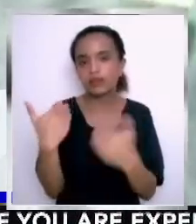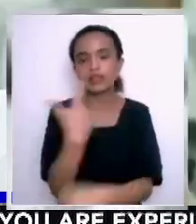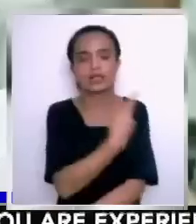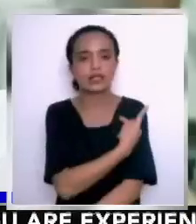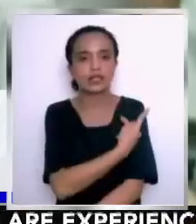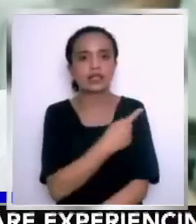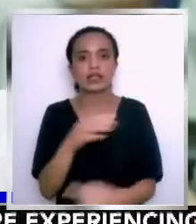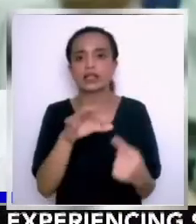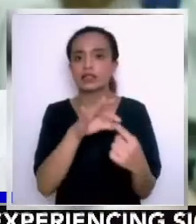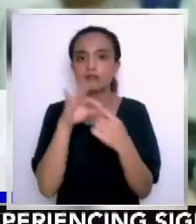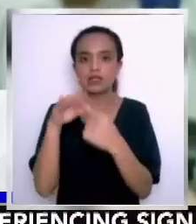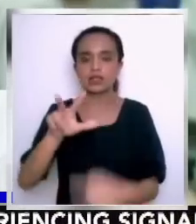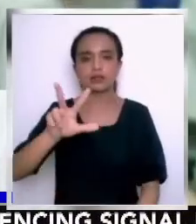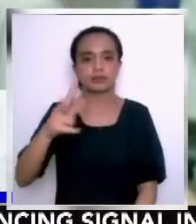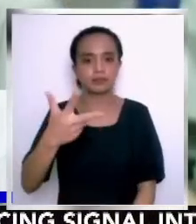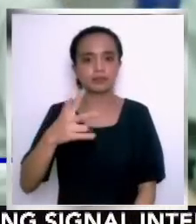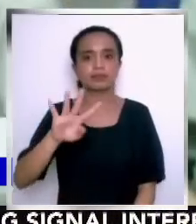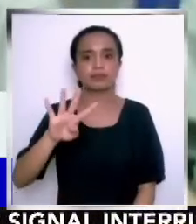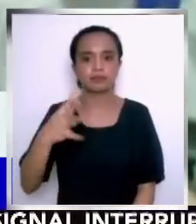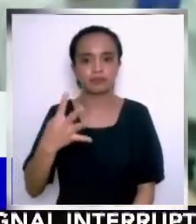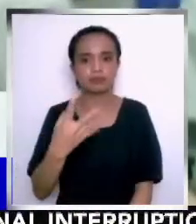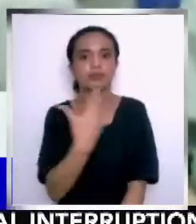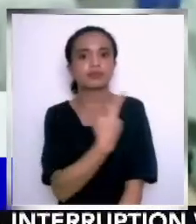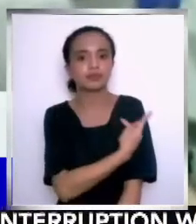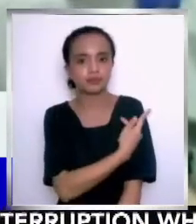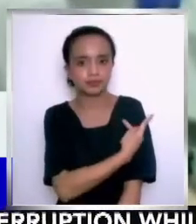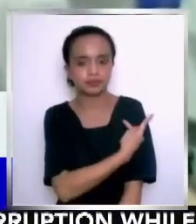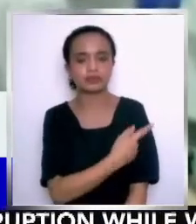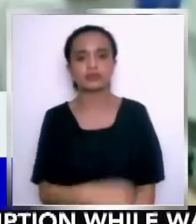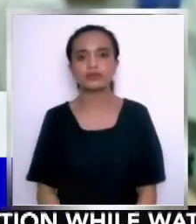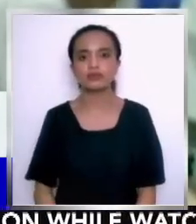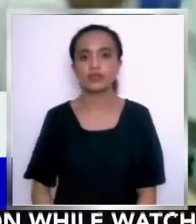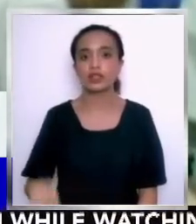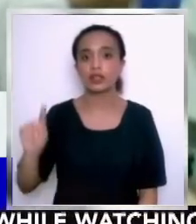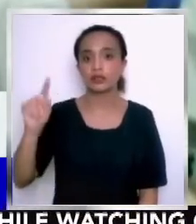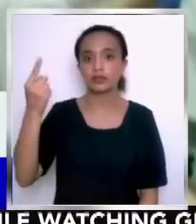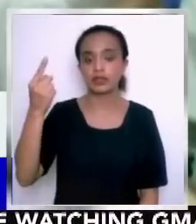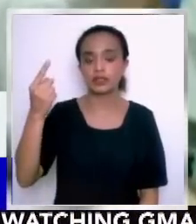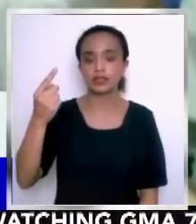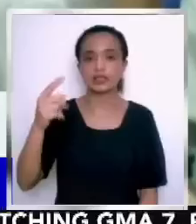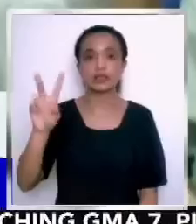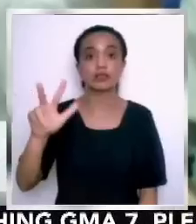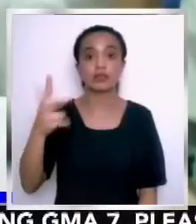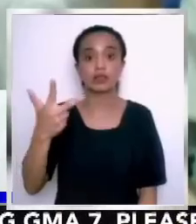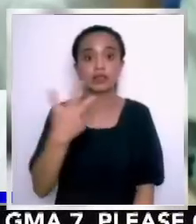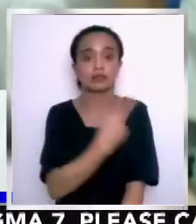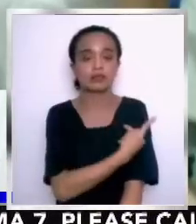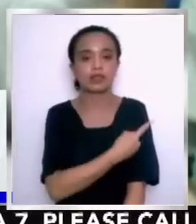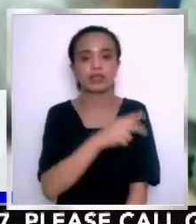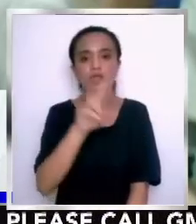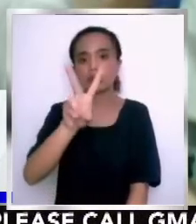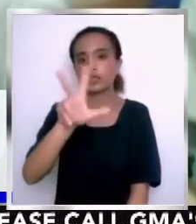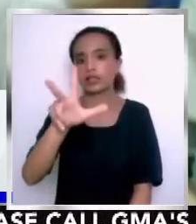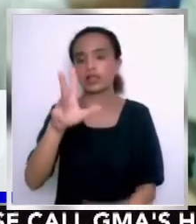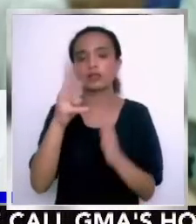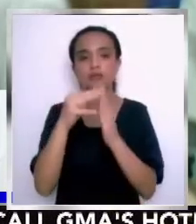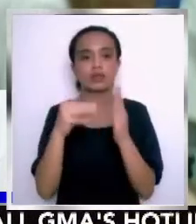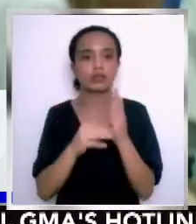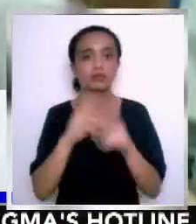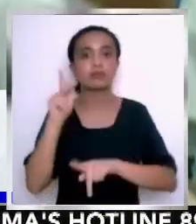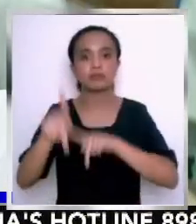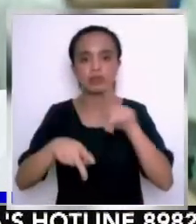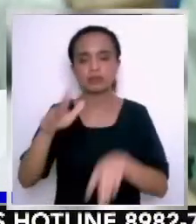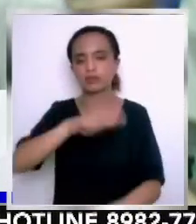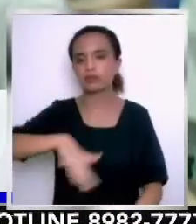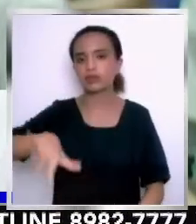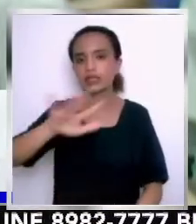natin. Target ng pamahalaang mabigyan ng unang booster shot ang aabot sa 23 million na eligible na individual sa buong bansa sa